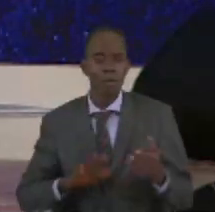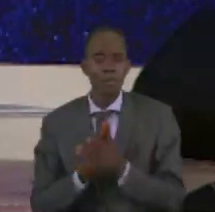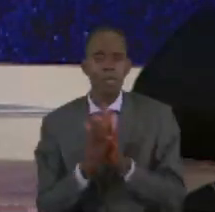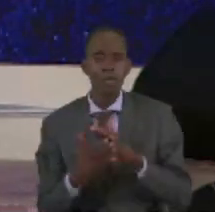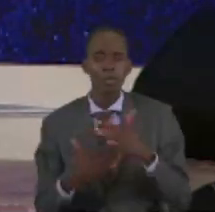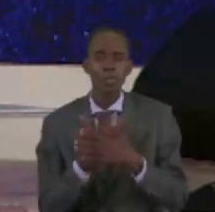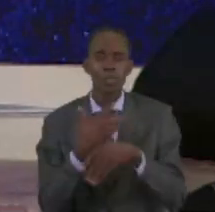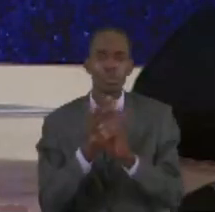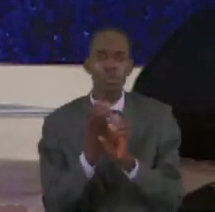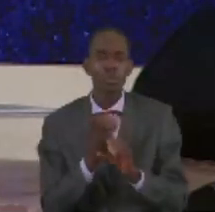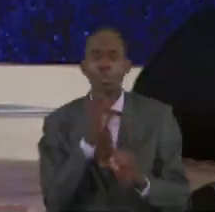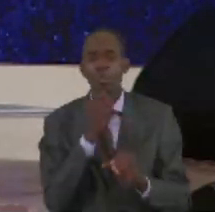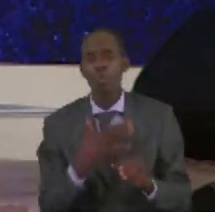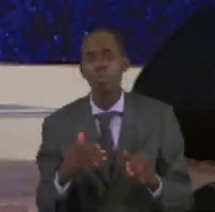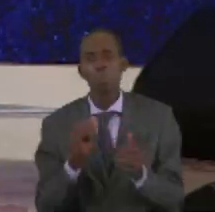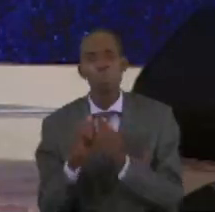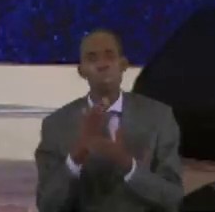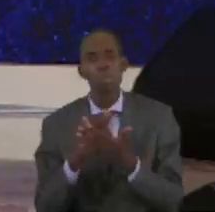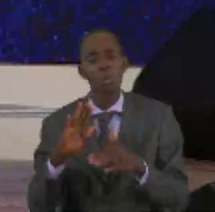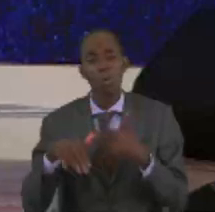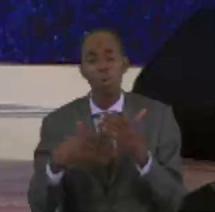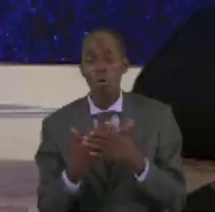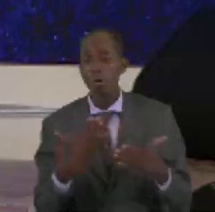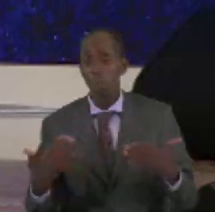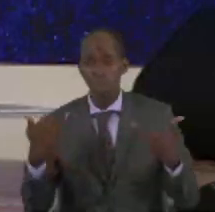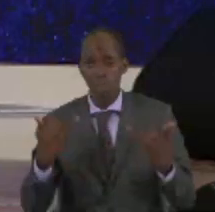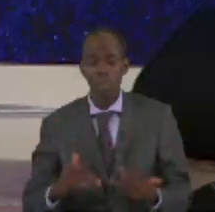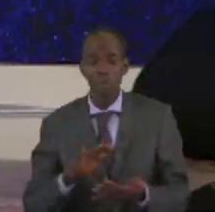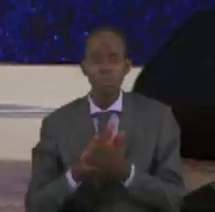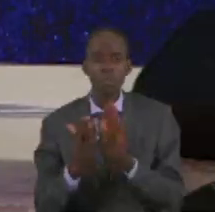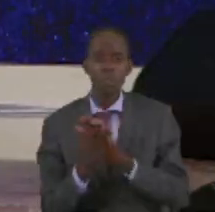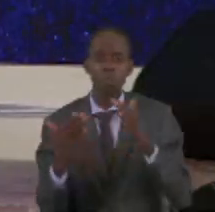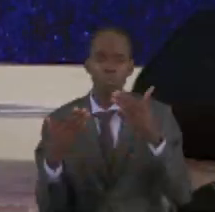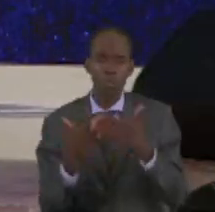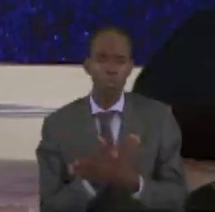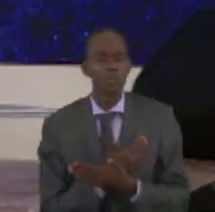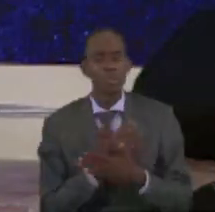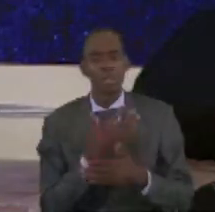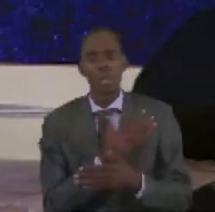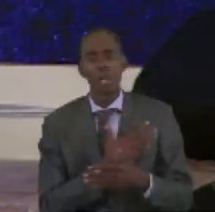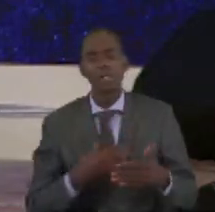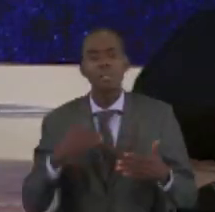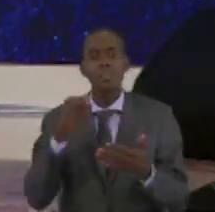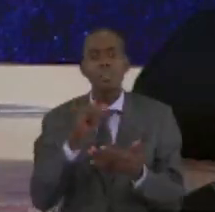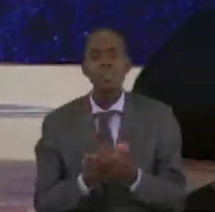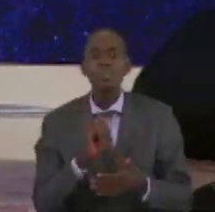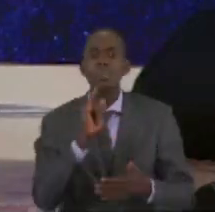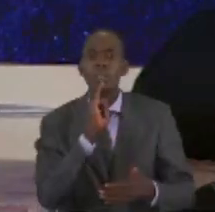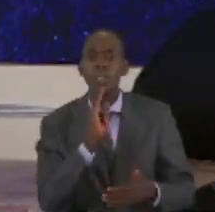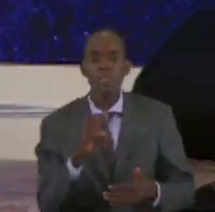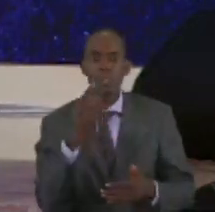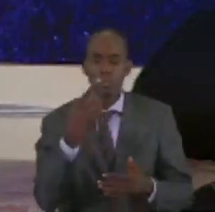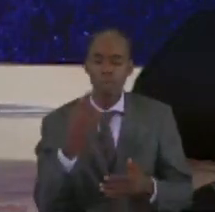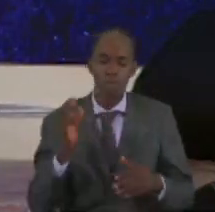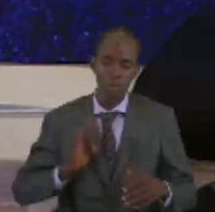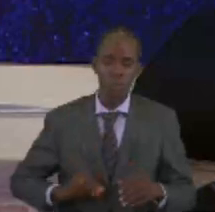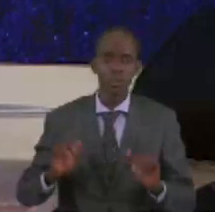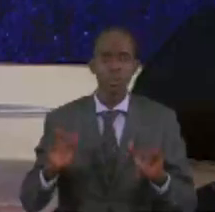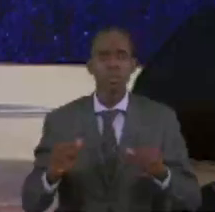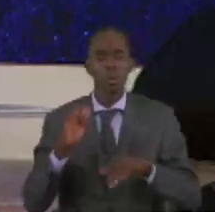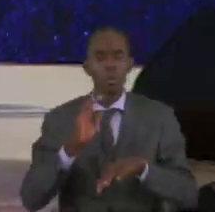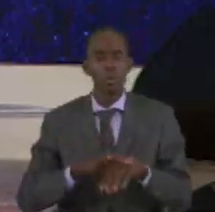Si quelqu'un est en Christ, il est une nouvelle créature. Les choses anciennes sont passées, voici toutes choses sont devenues nouvelles.